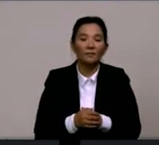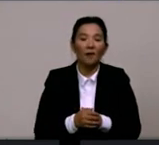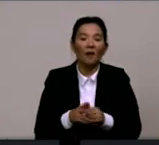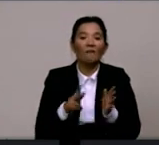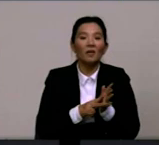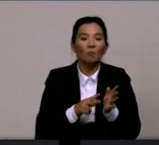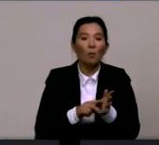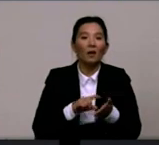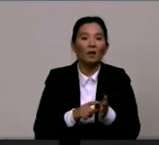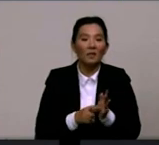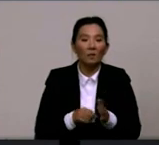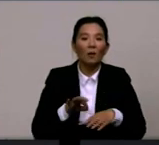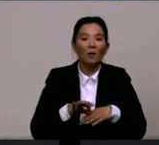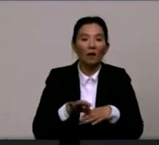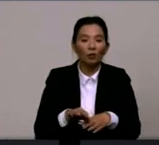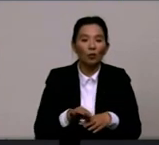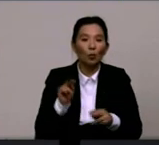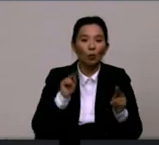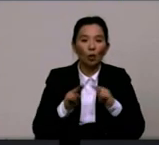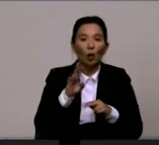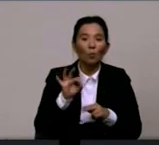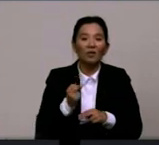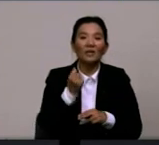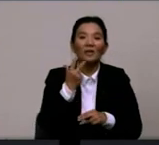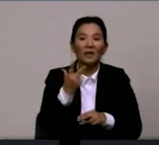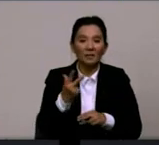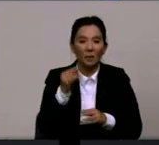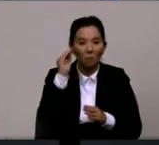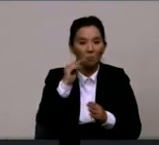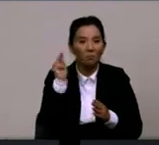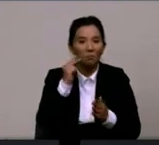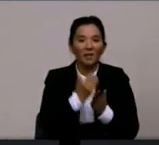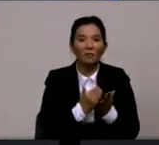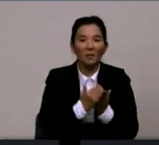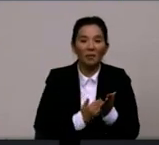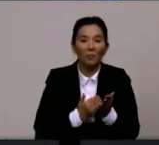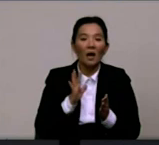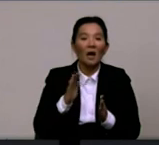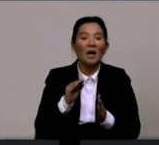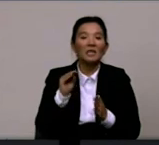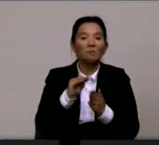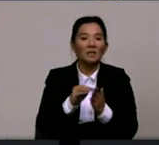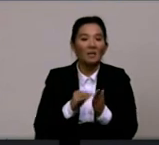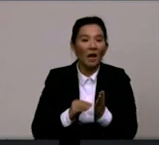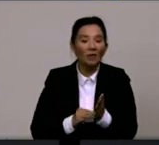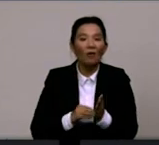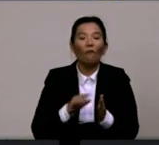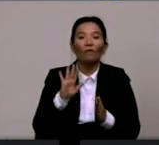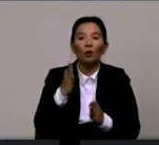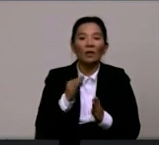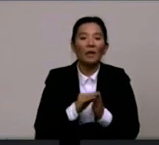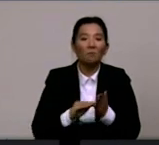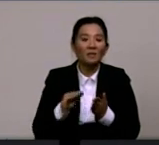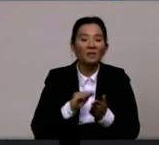В 8 классе проводят уроки по 13 предметам. В расписании на вторник написано